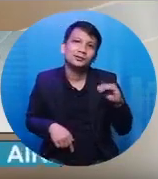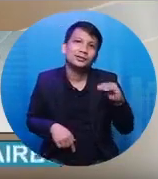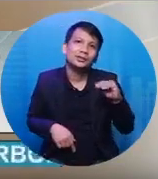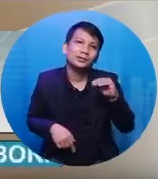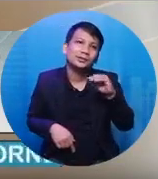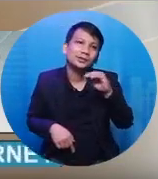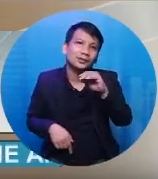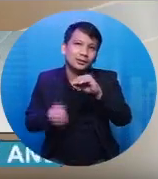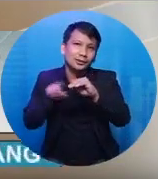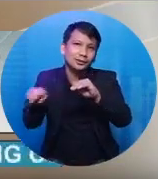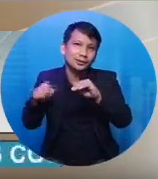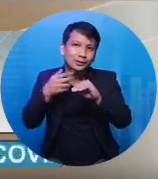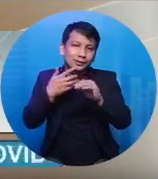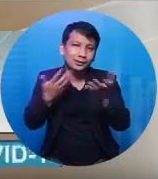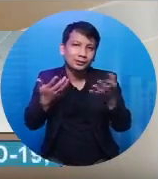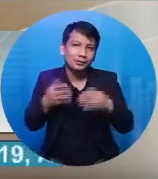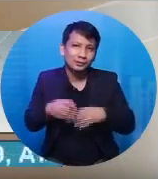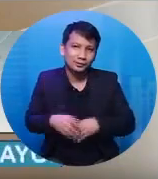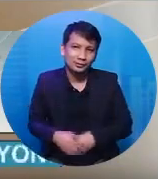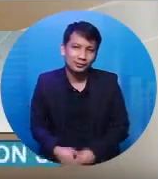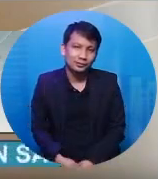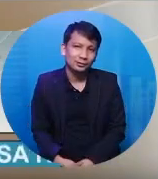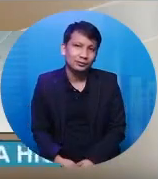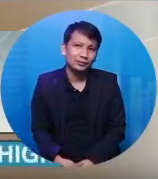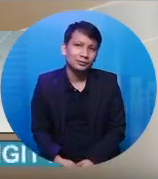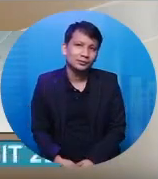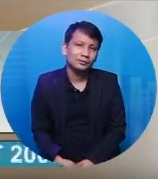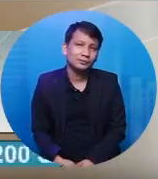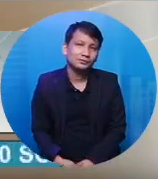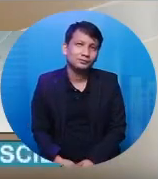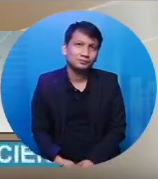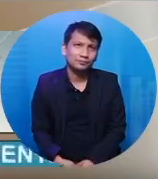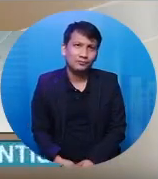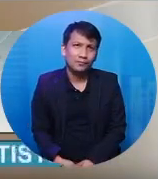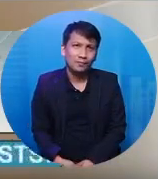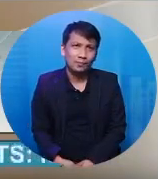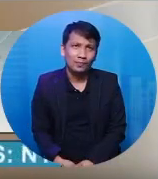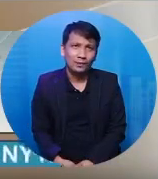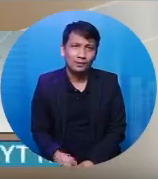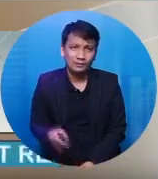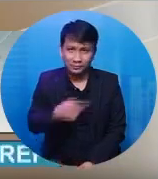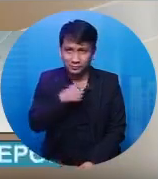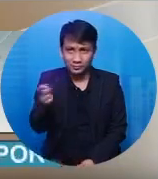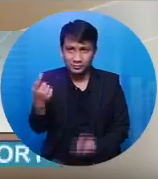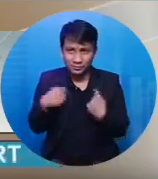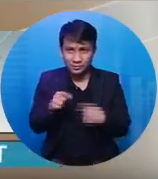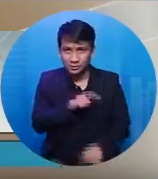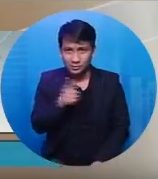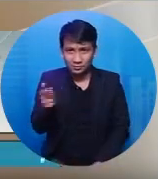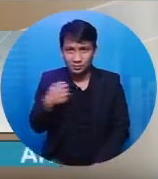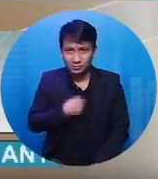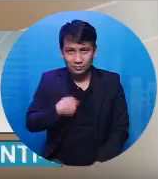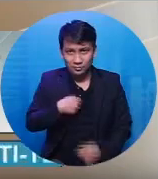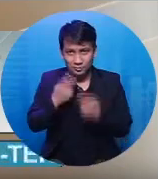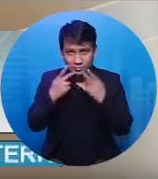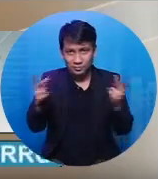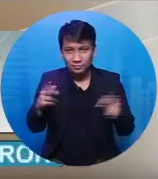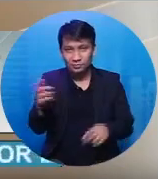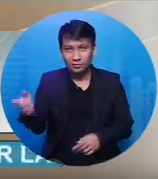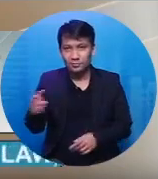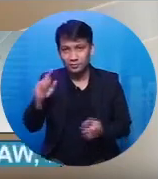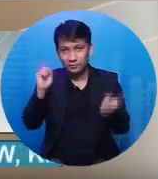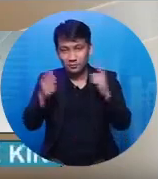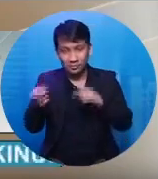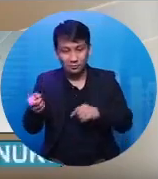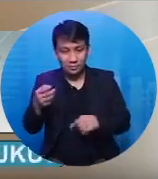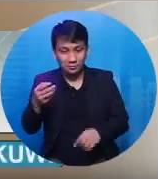mga pinagsasabi mo sa kanya. Kausapin ko na lang muna siguro, sir. Hindi, ngayon siguro, subukan mo mag-sorry. Public apology, mali mo, baka